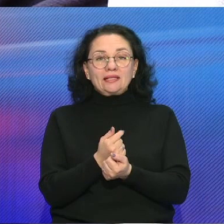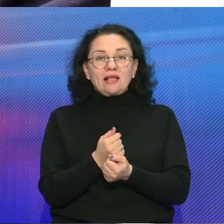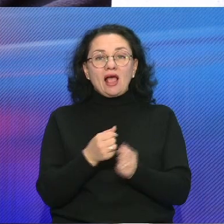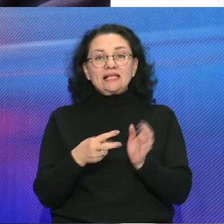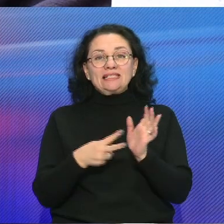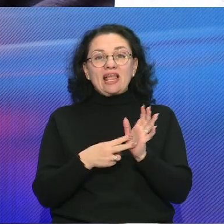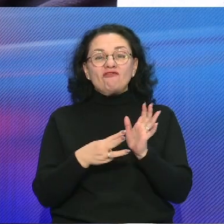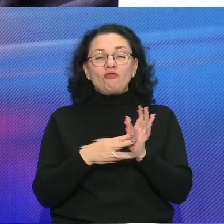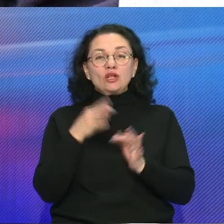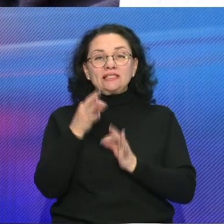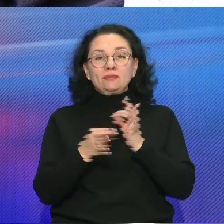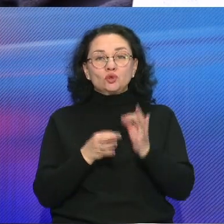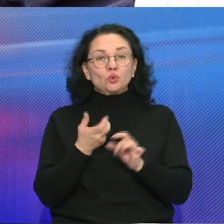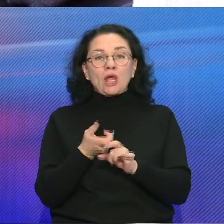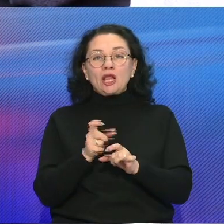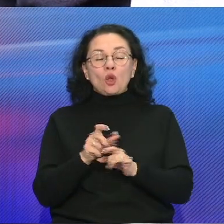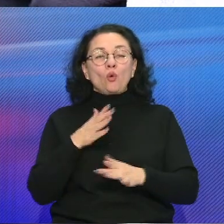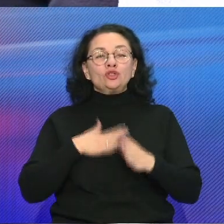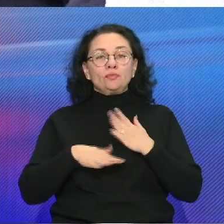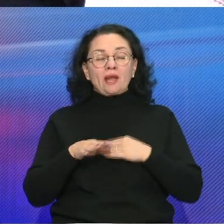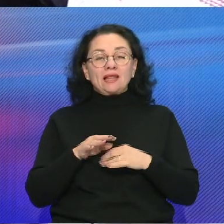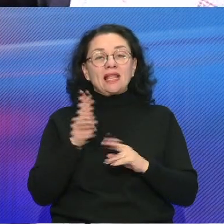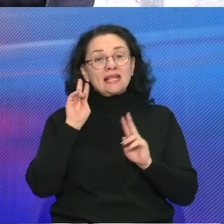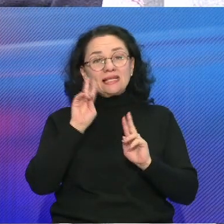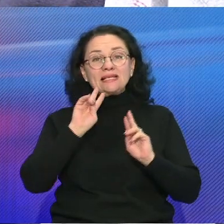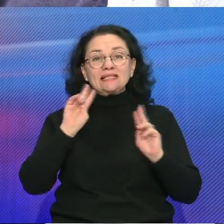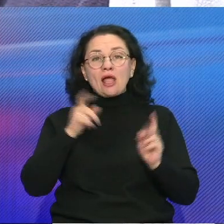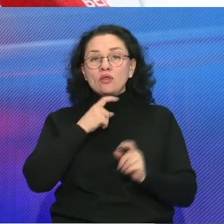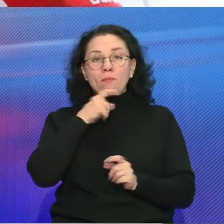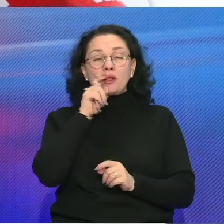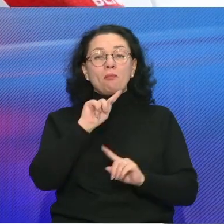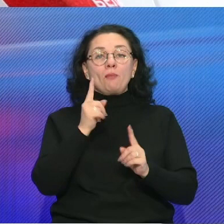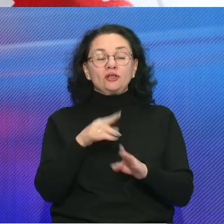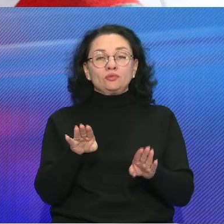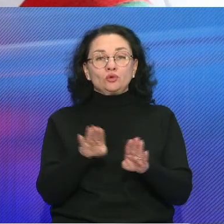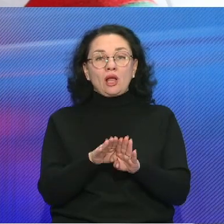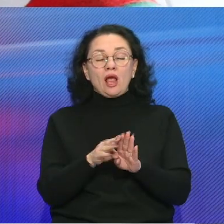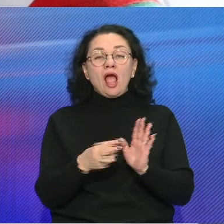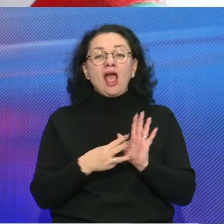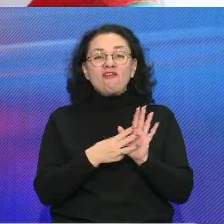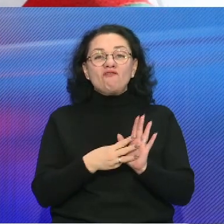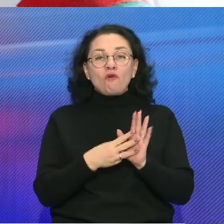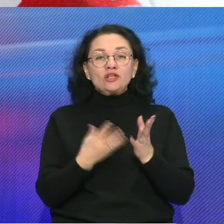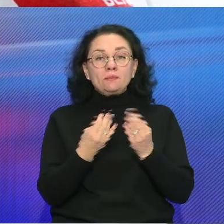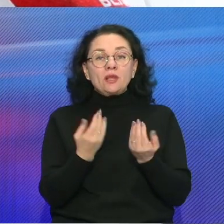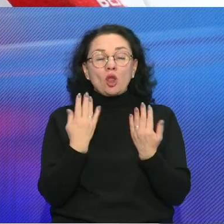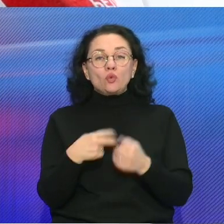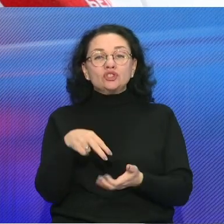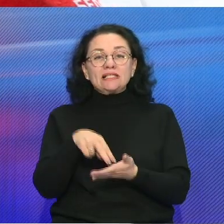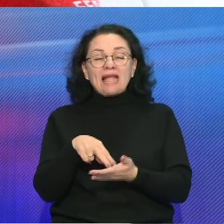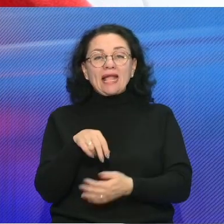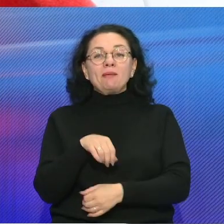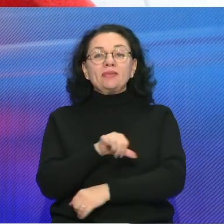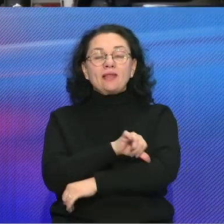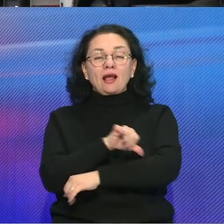приятно, ну, не знаю, почему так медленно идут. 8 дней стоим. А в чем